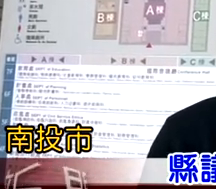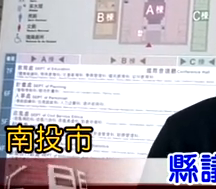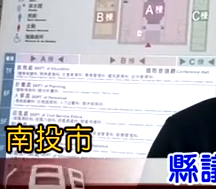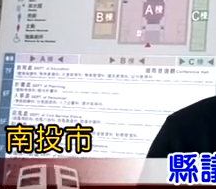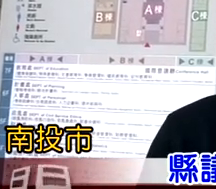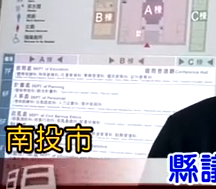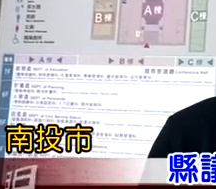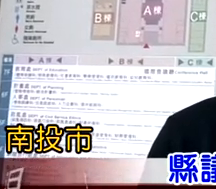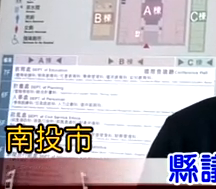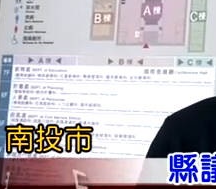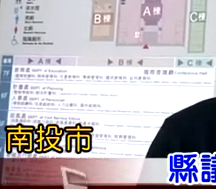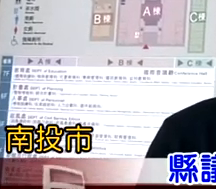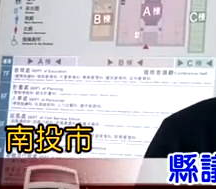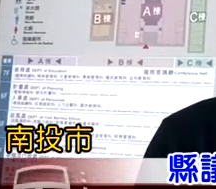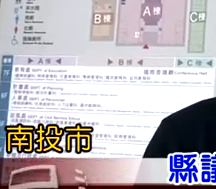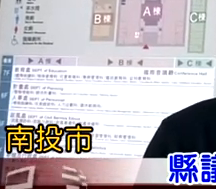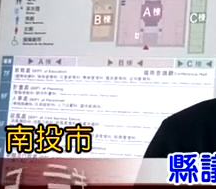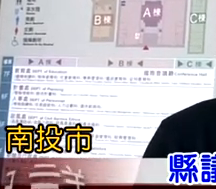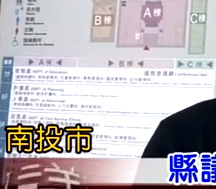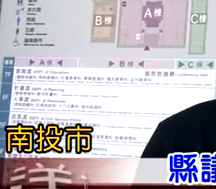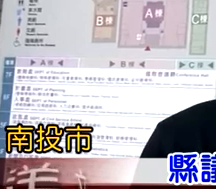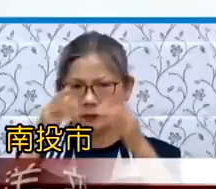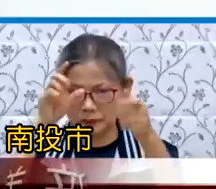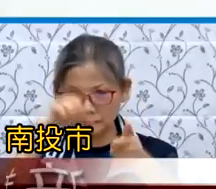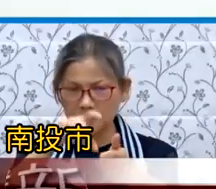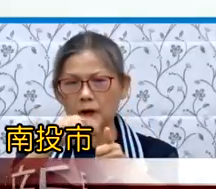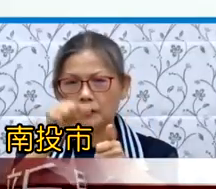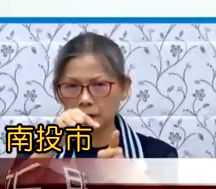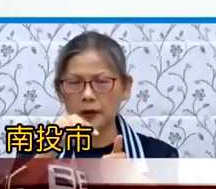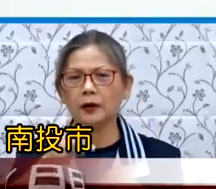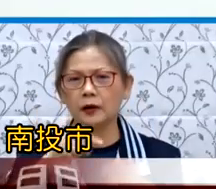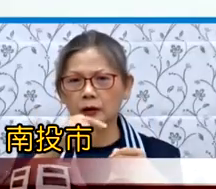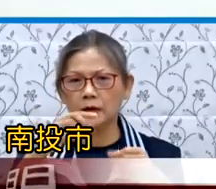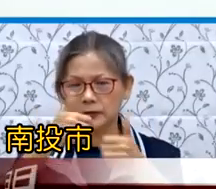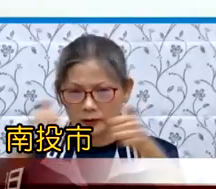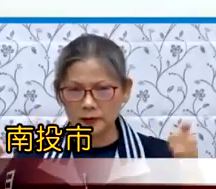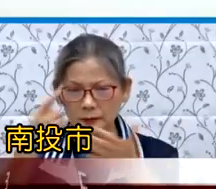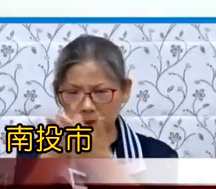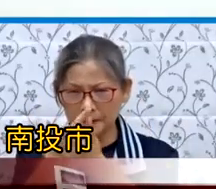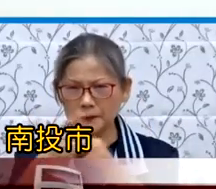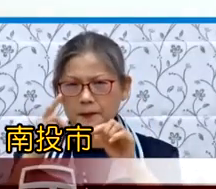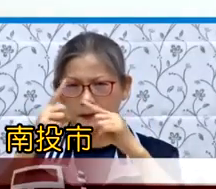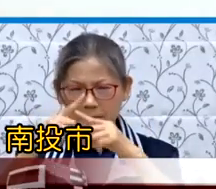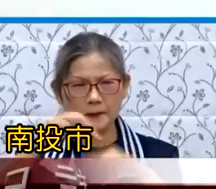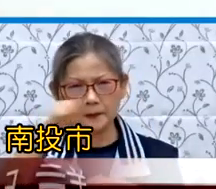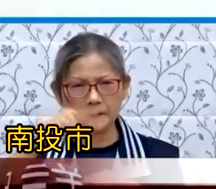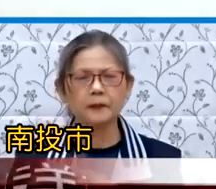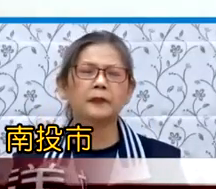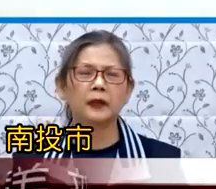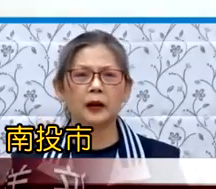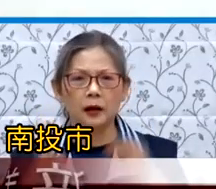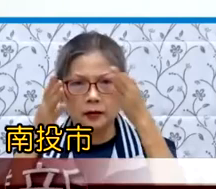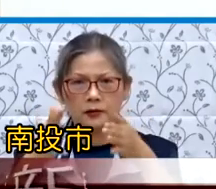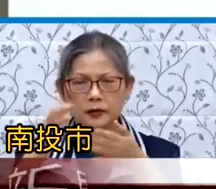朋友的安全，也希望大家在防疫期间都有一个健康的身体。 本日县内再添3起确诊个案，县府及相关单